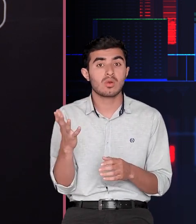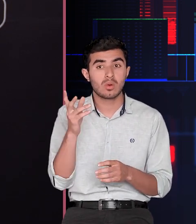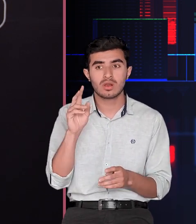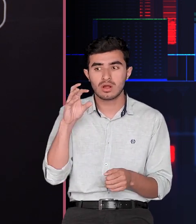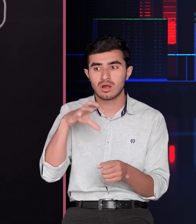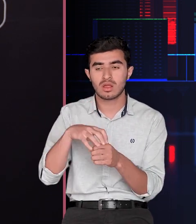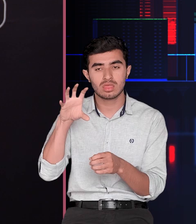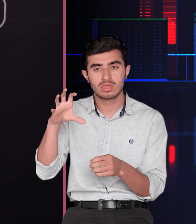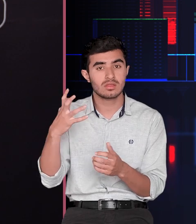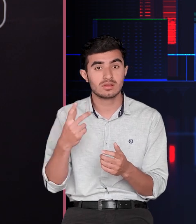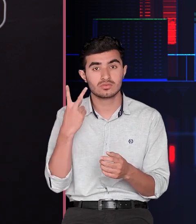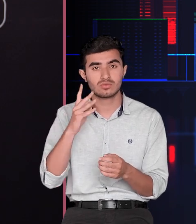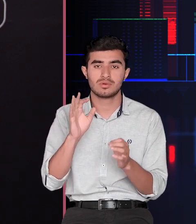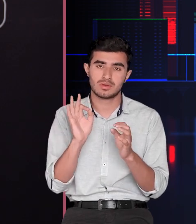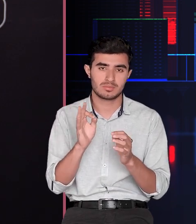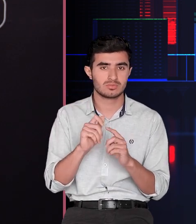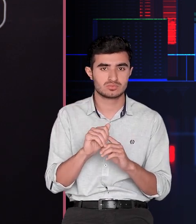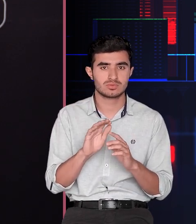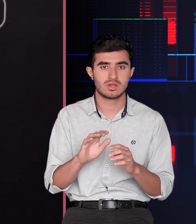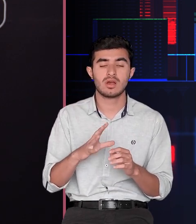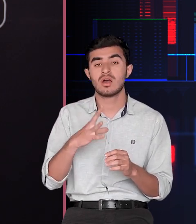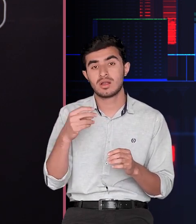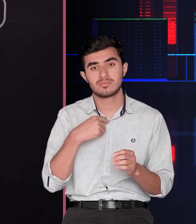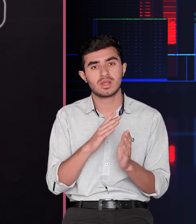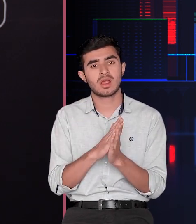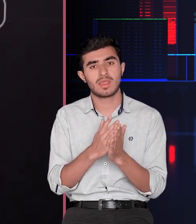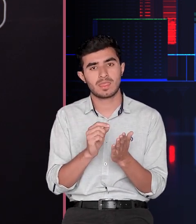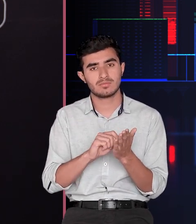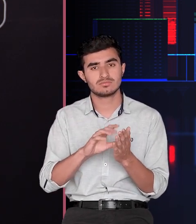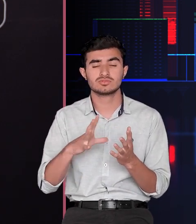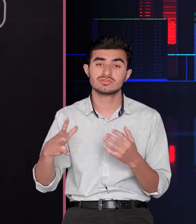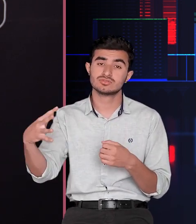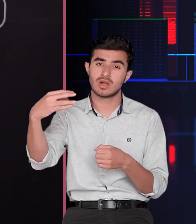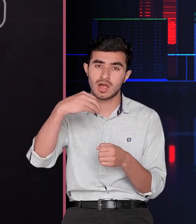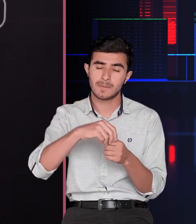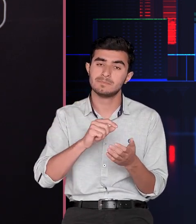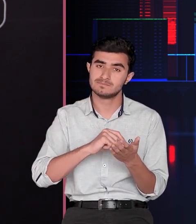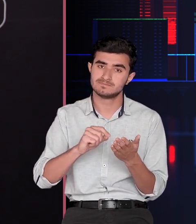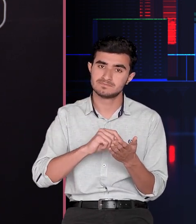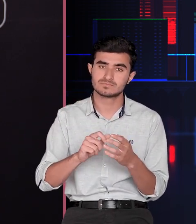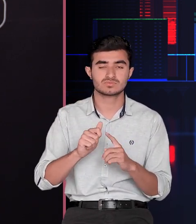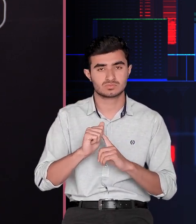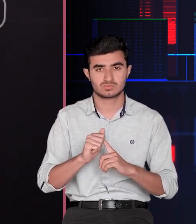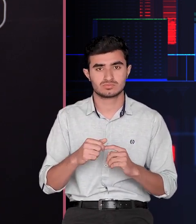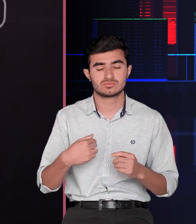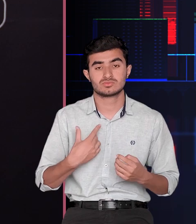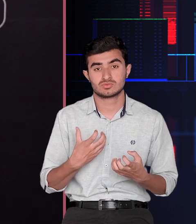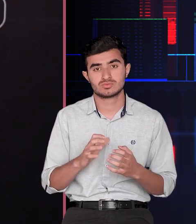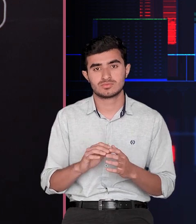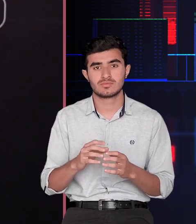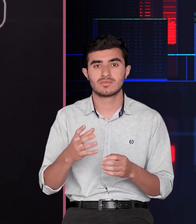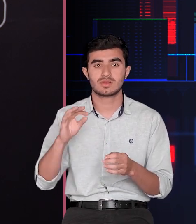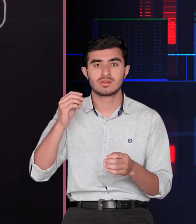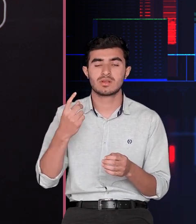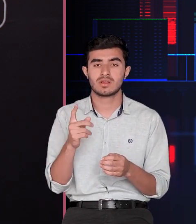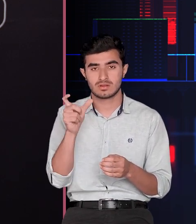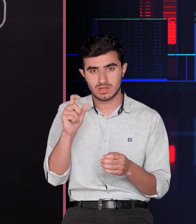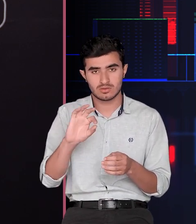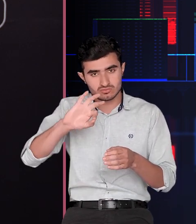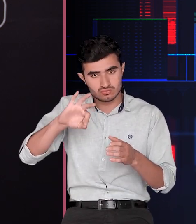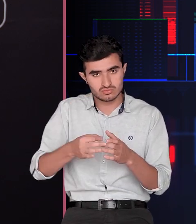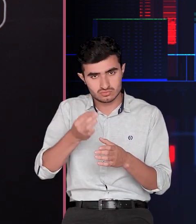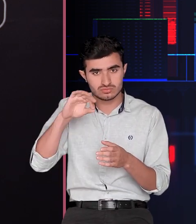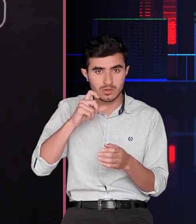कोशिश थी कि मैं अपनी किताब में इन सारे एस्पेक्ट्स को, इवन देन द सैडलरी जो उस पर एम्ब्रॉयडरी करता है, मैंने उनको डॉक्यूमेंट किया, जो